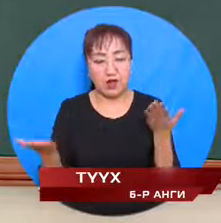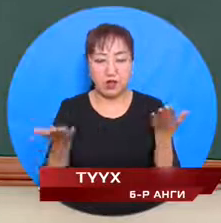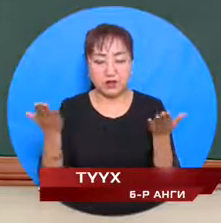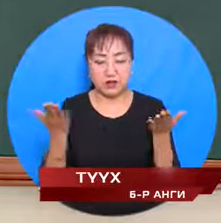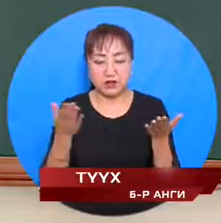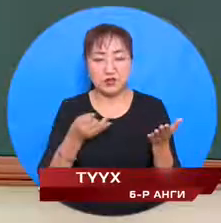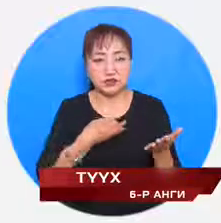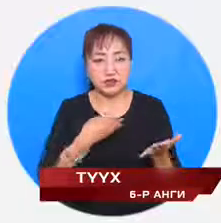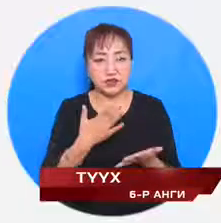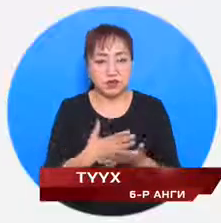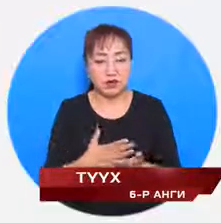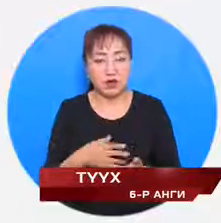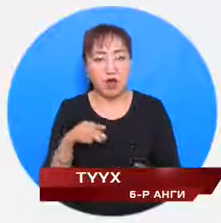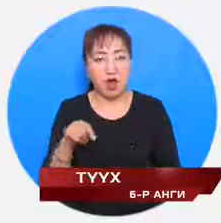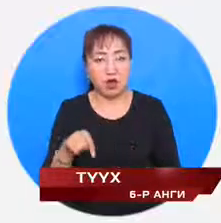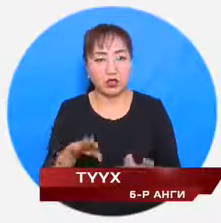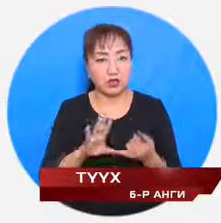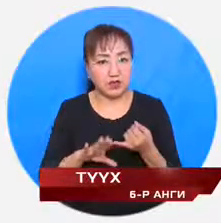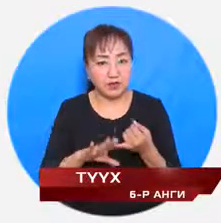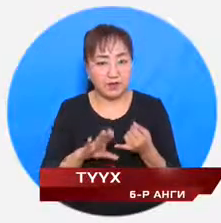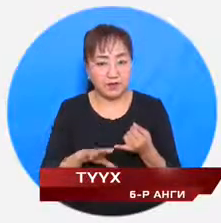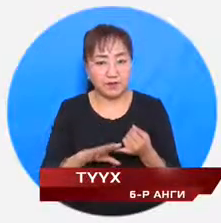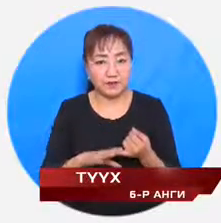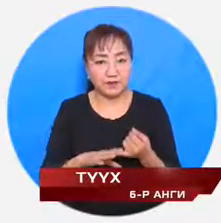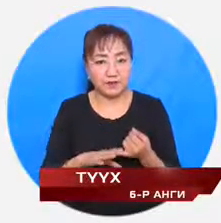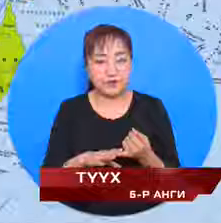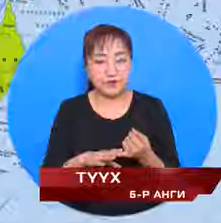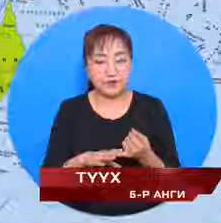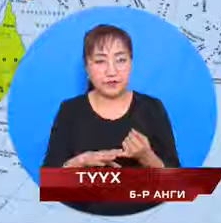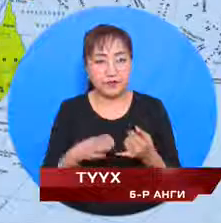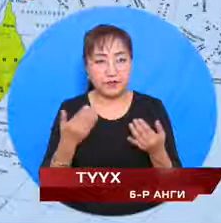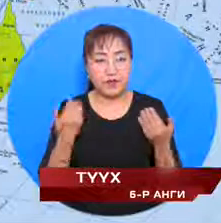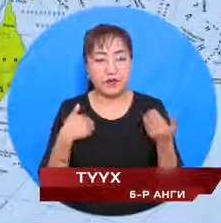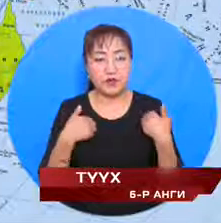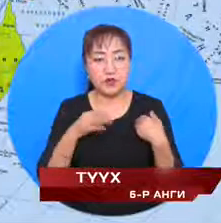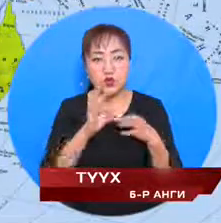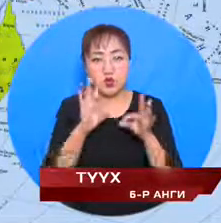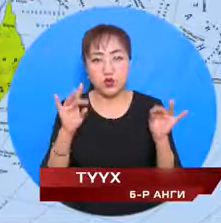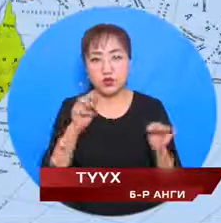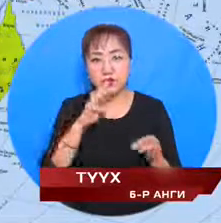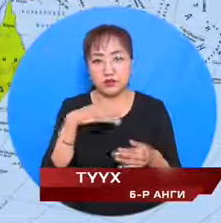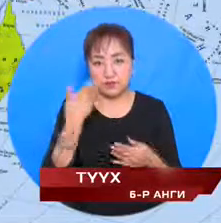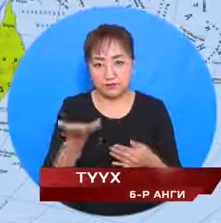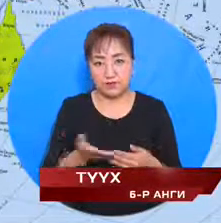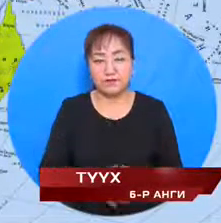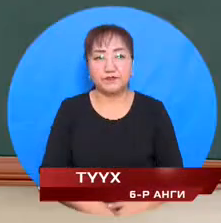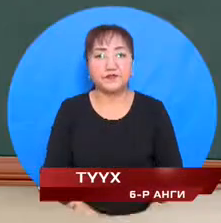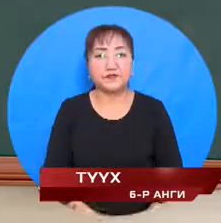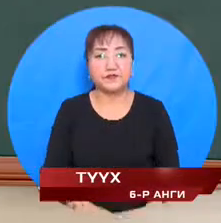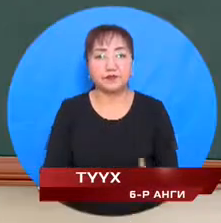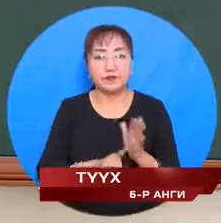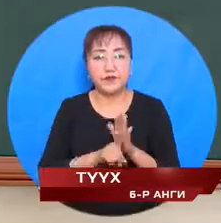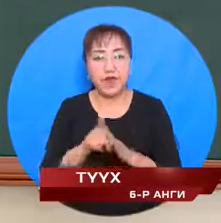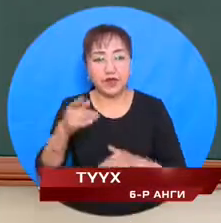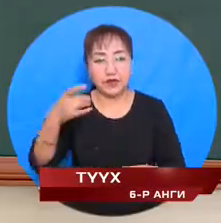байна. За тэгвэл дараагийн буюу бидний харах зүйл нь буюу багш нь танарт бас тодорхой хэмжээний мэдээлэл өгье. За анхны төрт